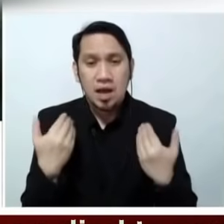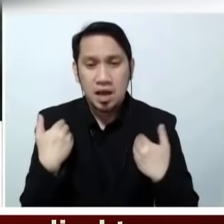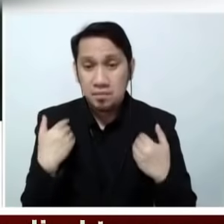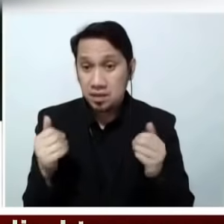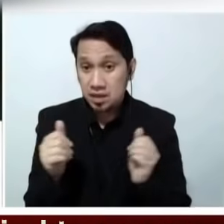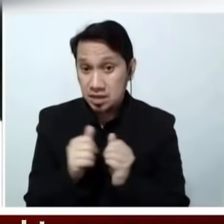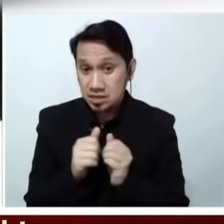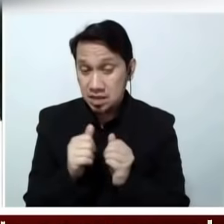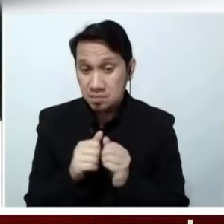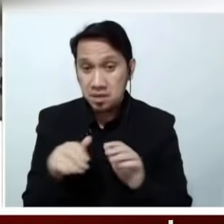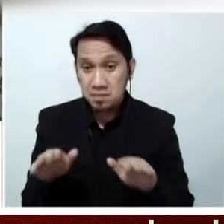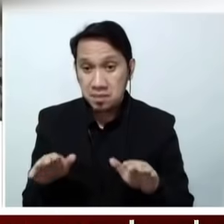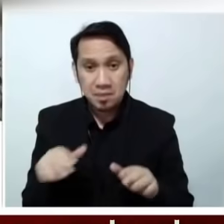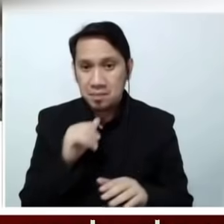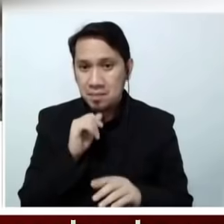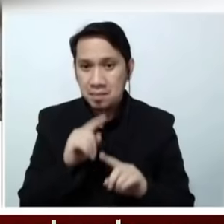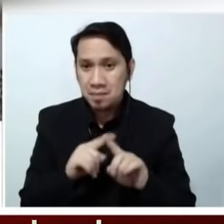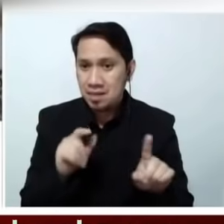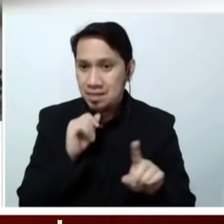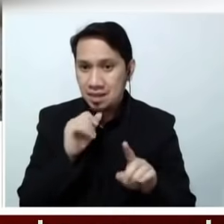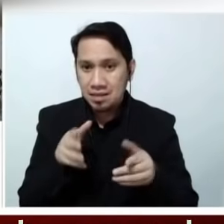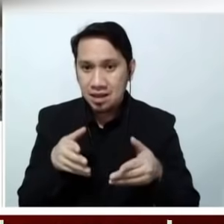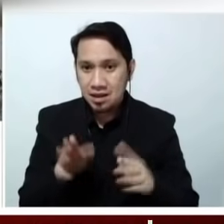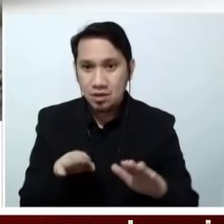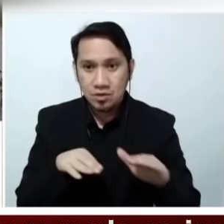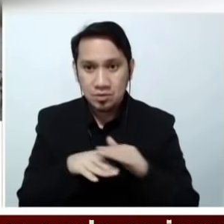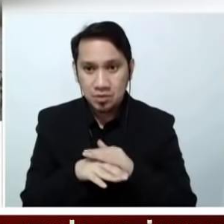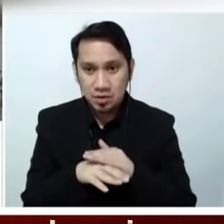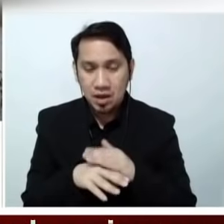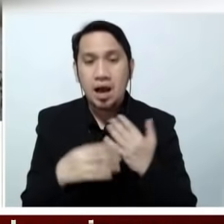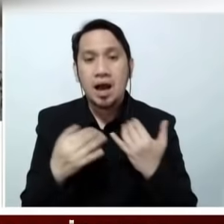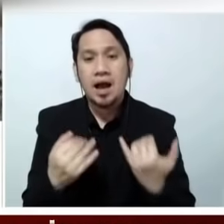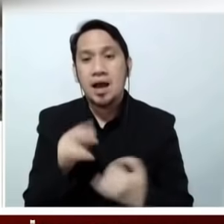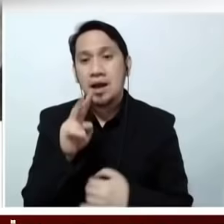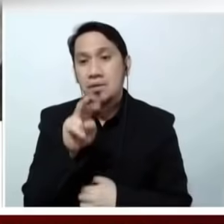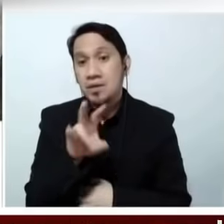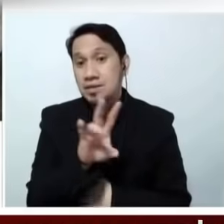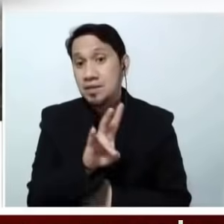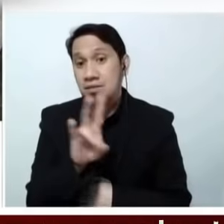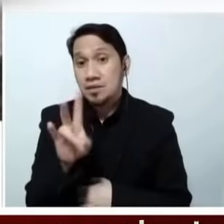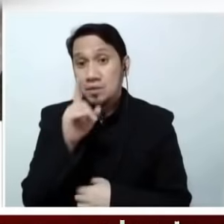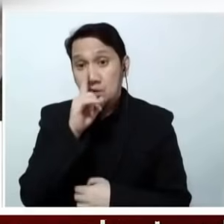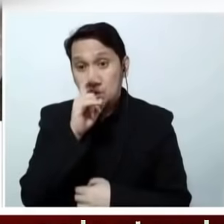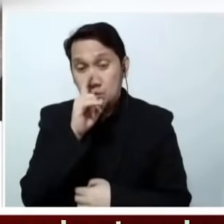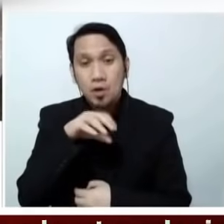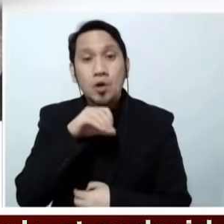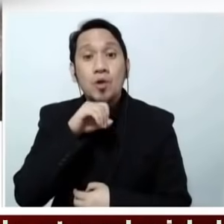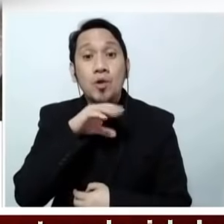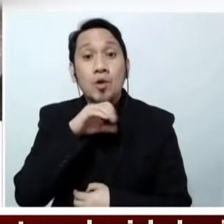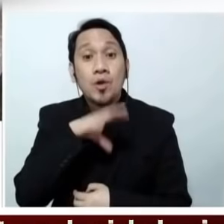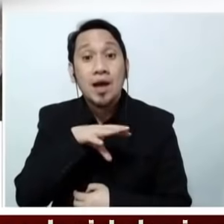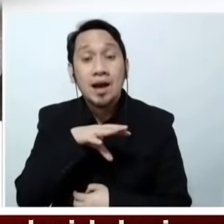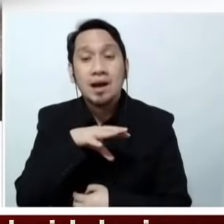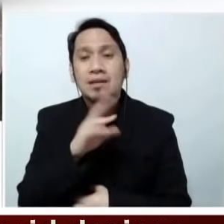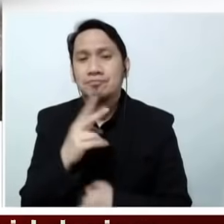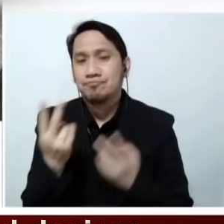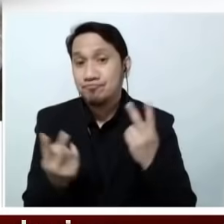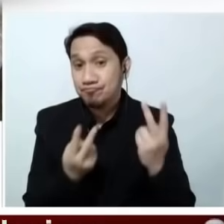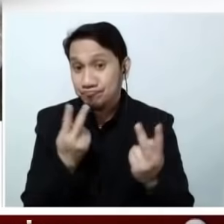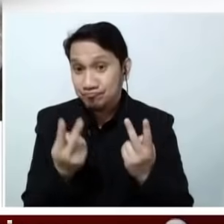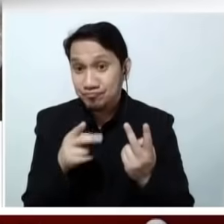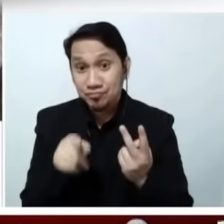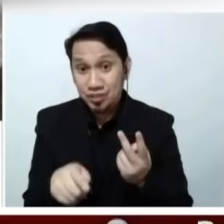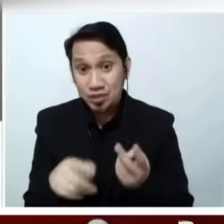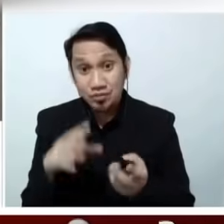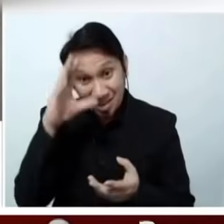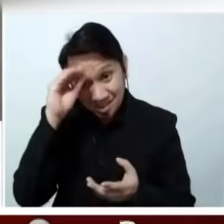na hindi pinapasok sa loob. Pero kanina, inabutan namin ang 77 years old na si Lola Elizabeth na dumalaw sa puntod ng kanyang